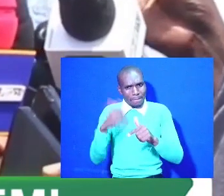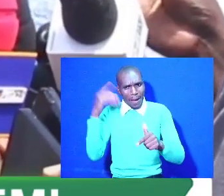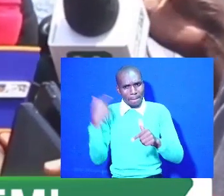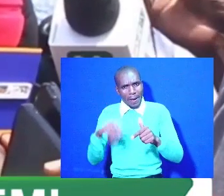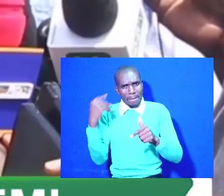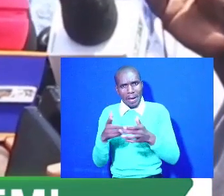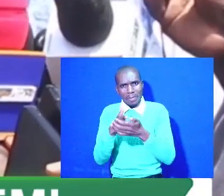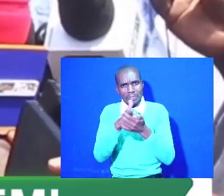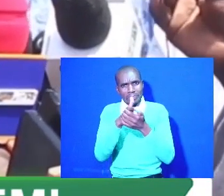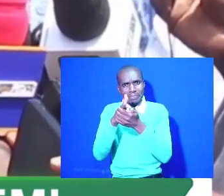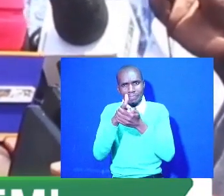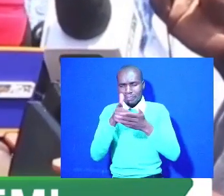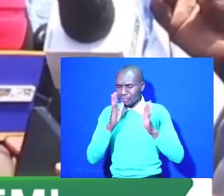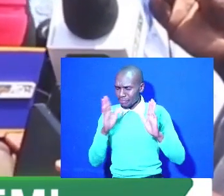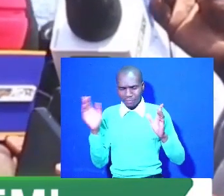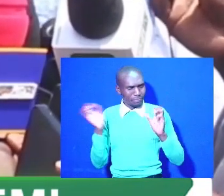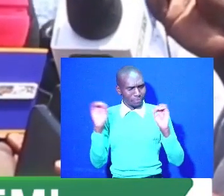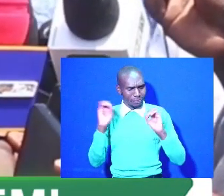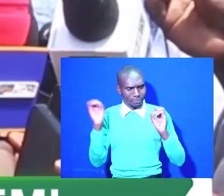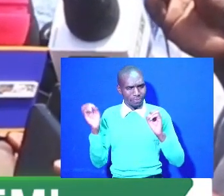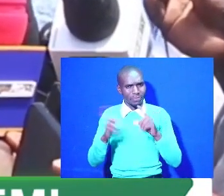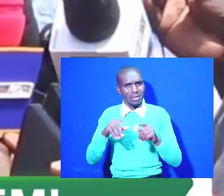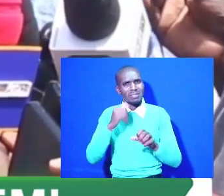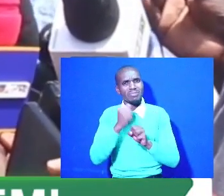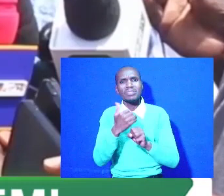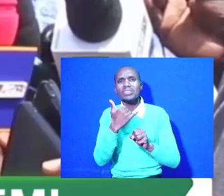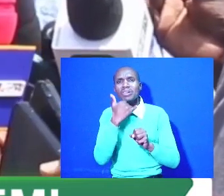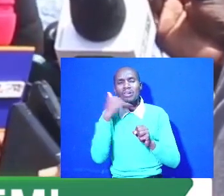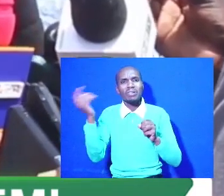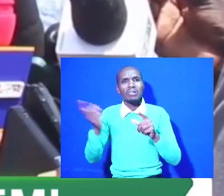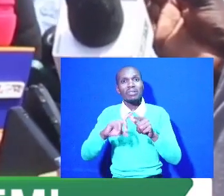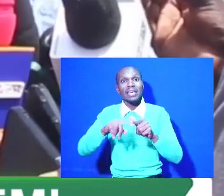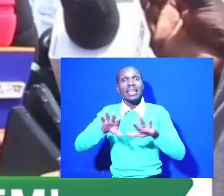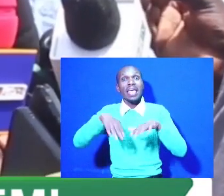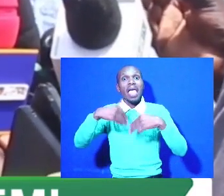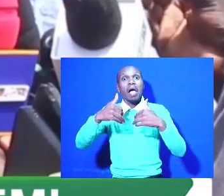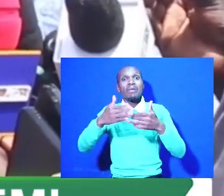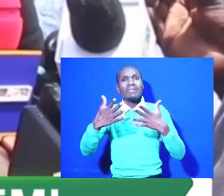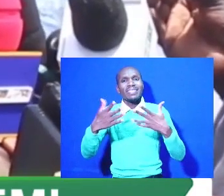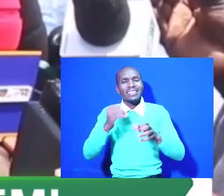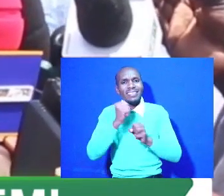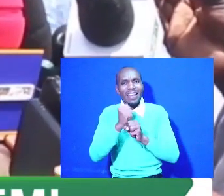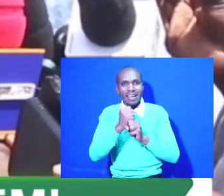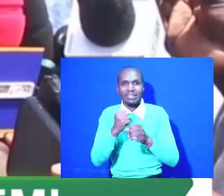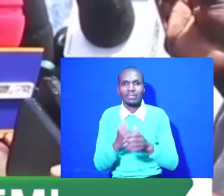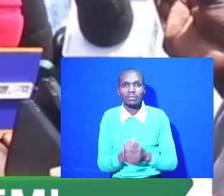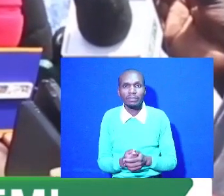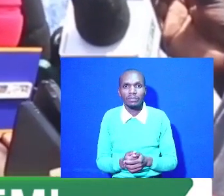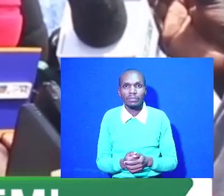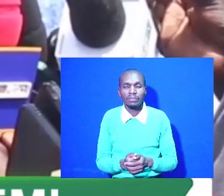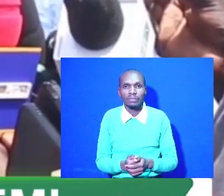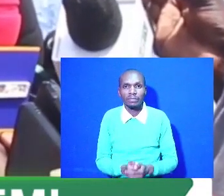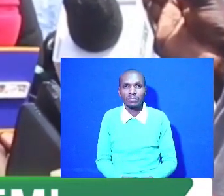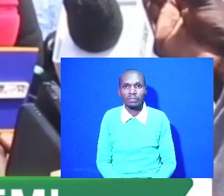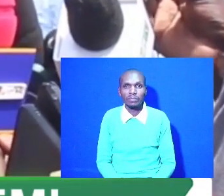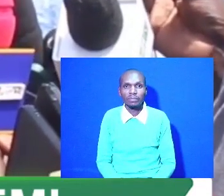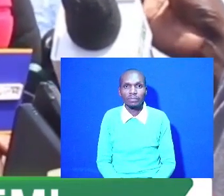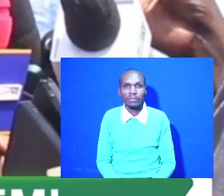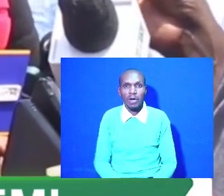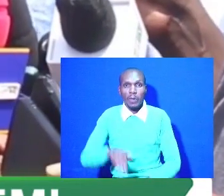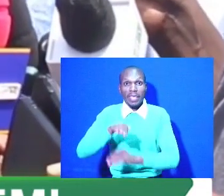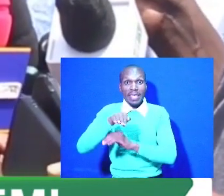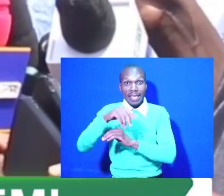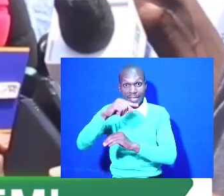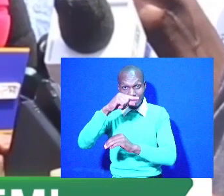na wako bali dola waka wa information. That's how international law is. You don't wana journalist. Yoto wosa wese